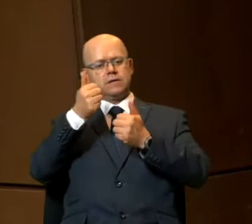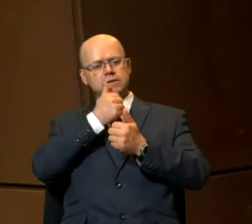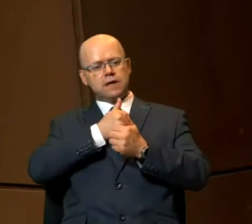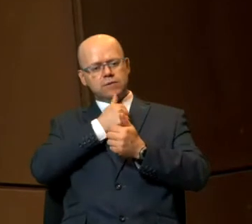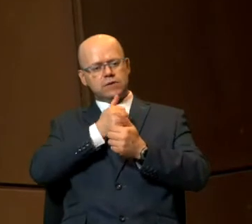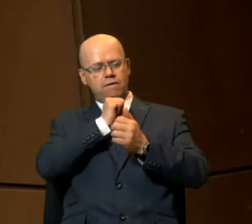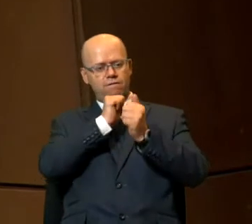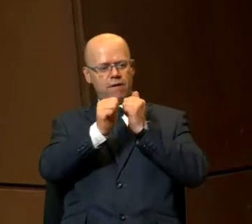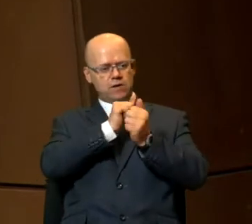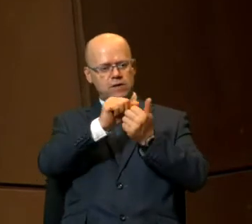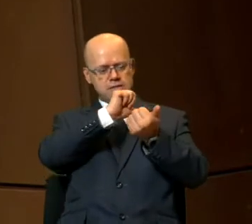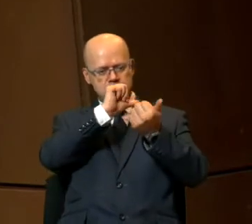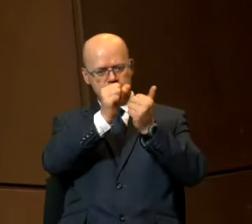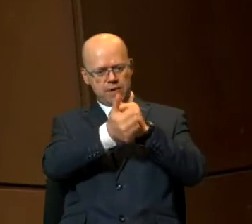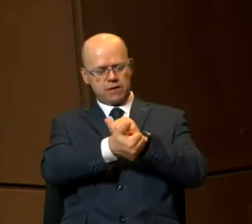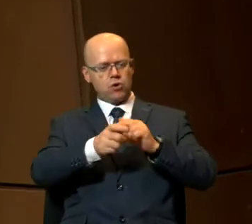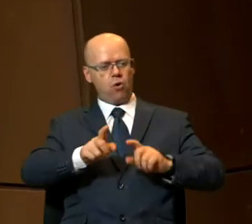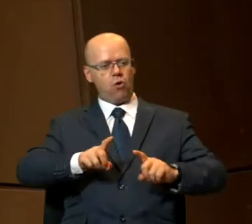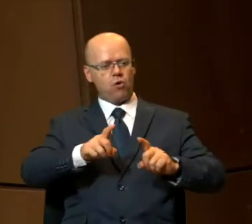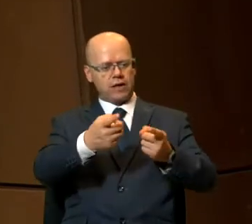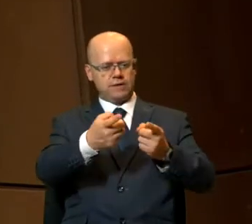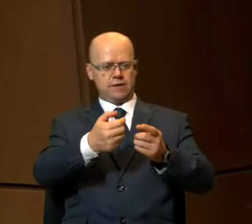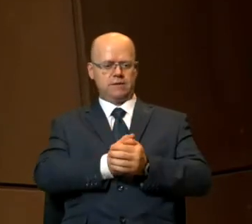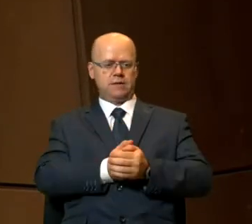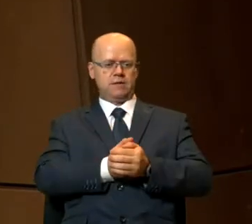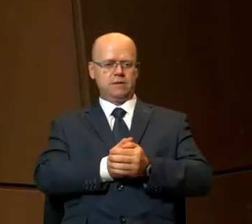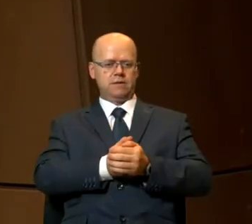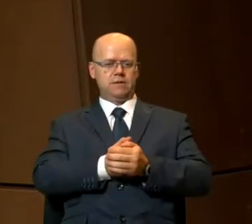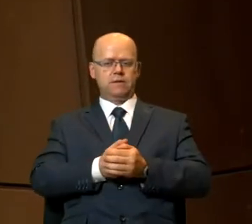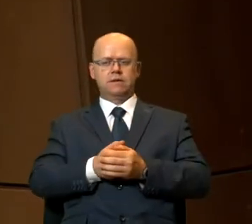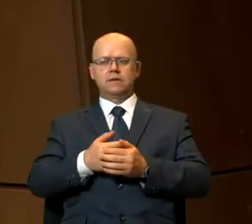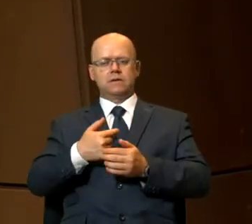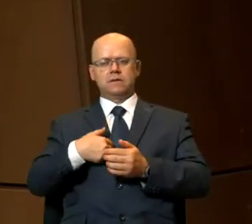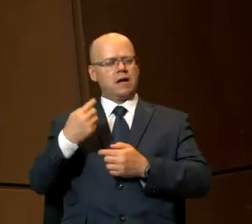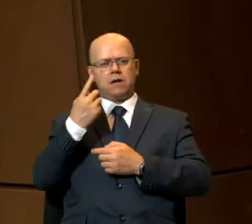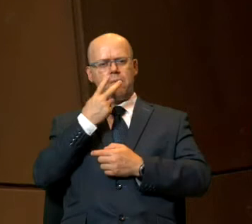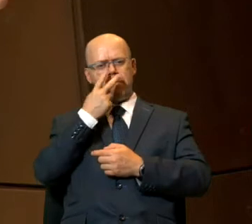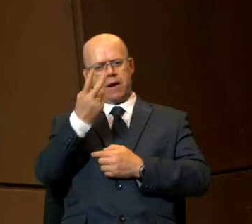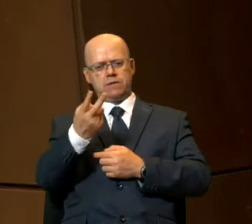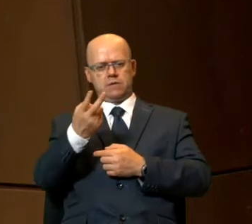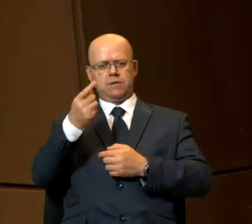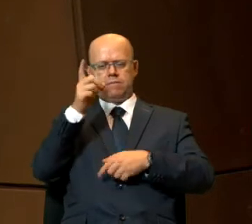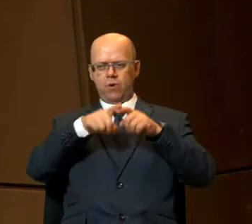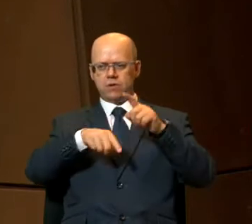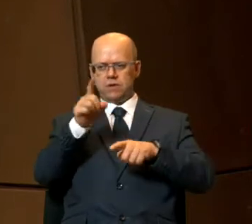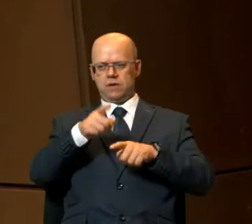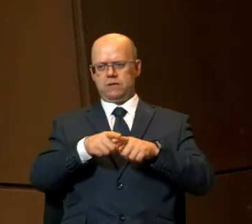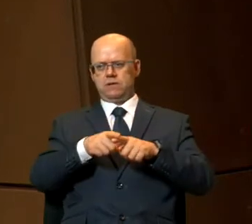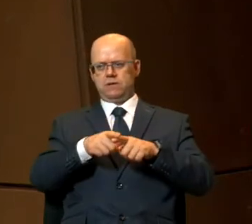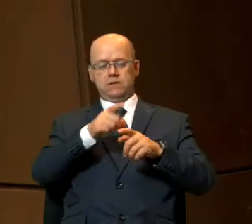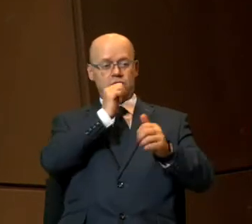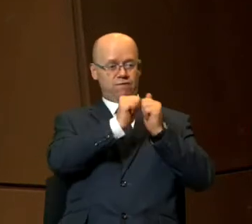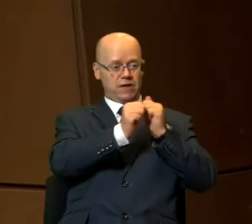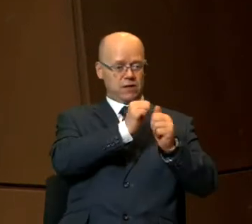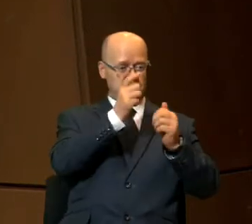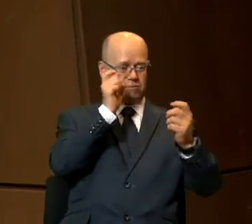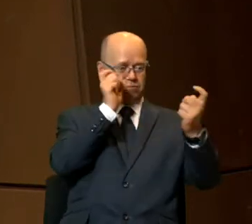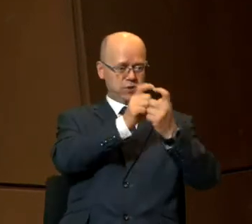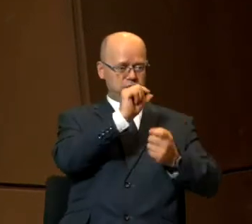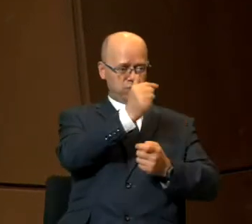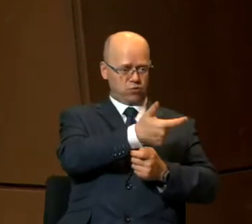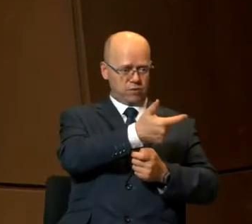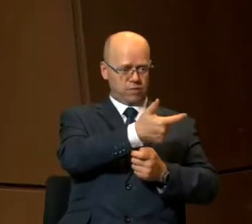instytucji. To jest wielka różnica. Czy postrzegam politykę? Dla mnie polityka jest zwalczanie innych, z uwagi, że mam inne